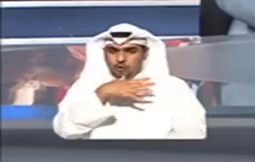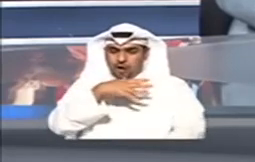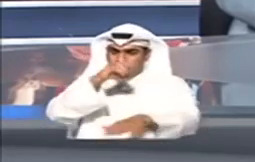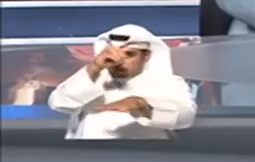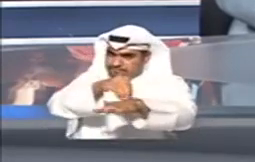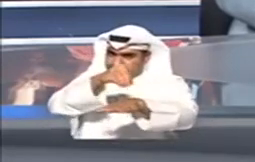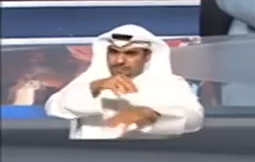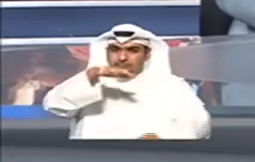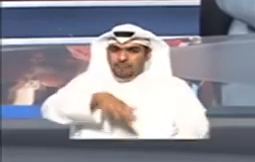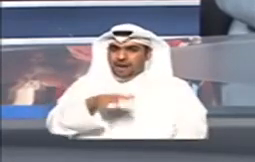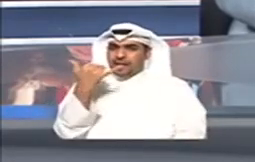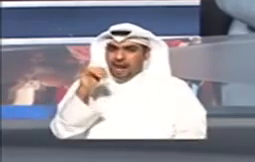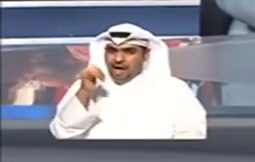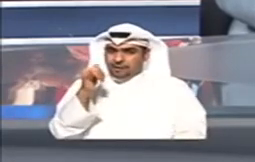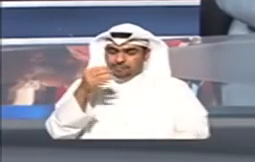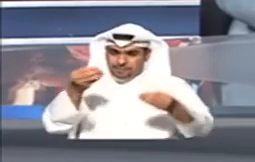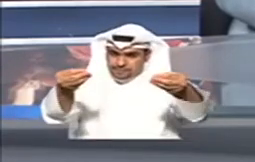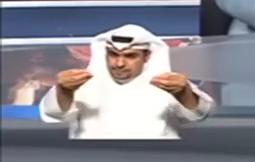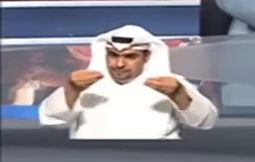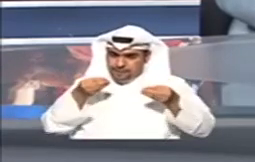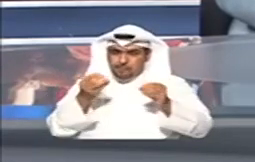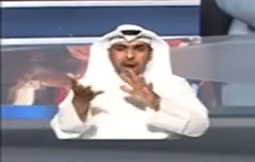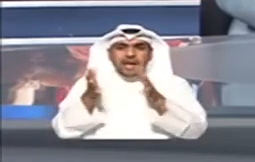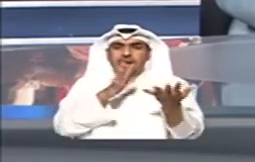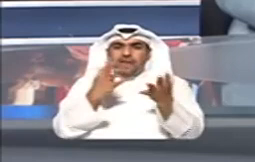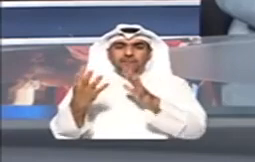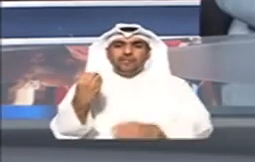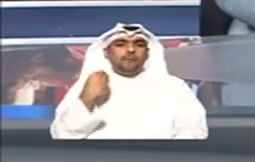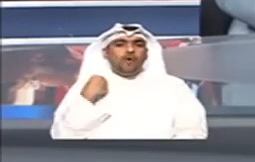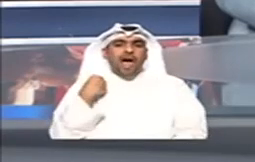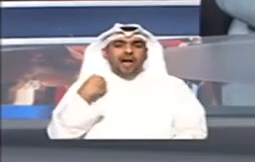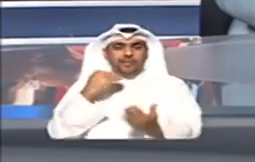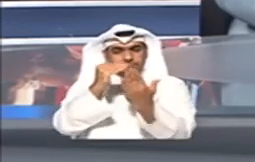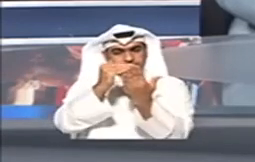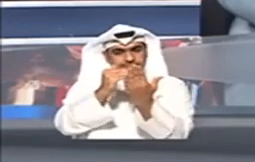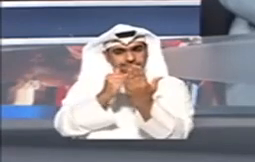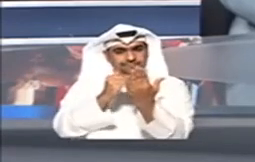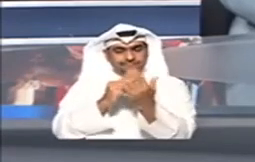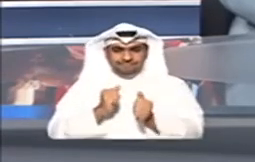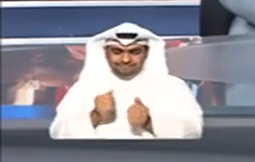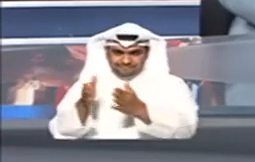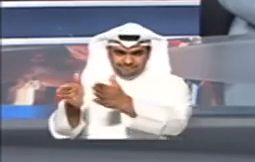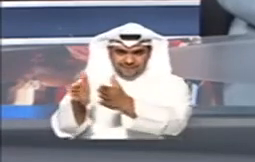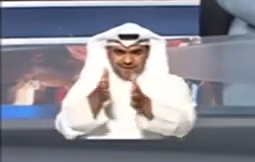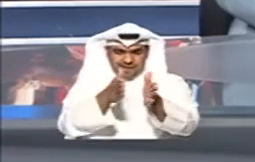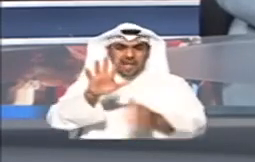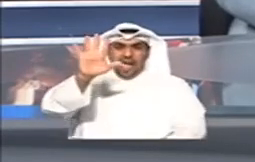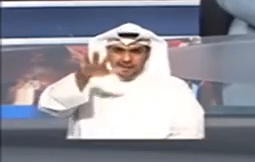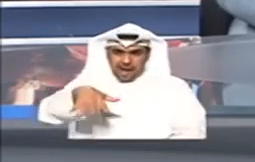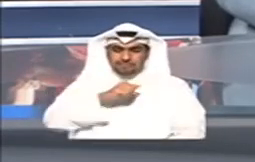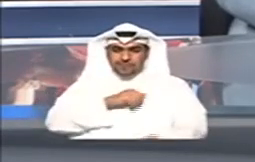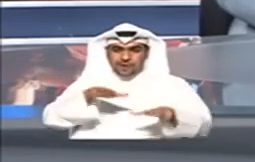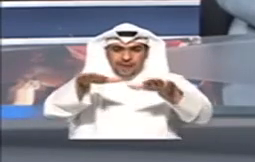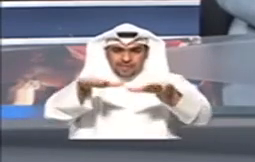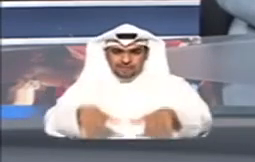بتزويد الأمانة الفنية للمجلس بملاحظاتها على مشروع القانون. نعم، ورحب المجلس في ختام